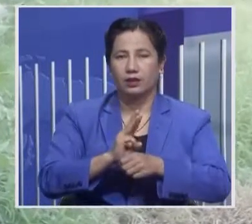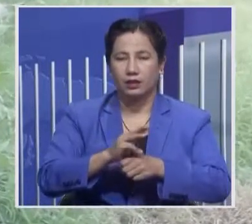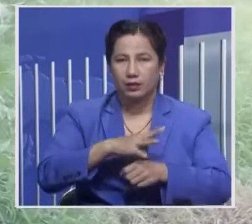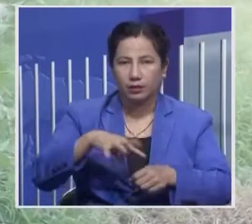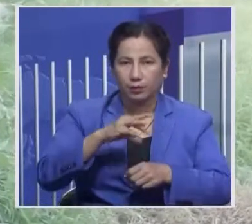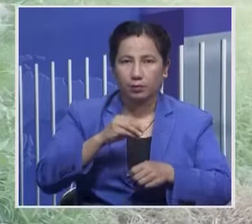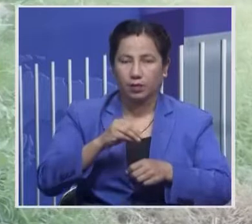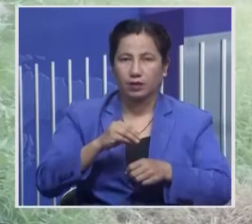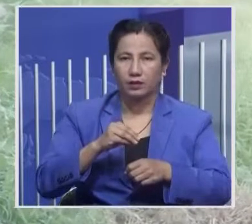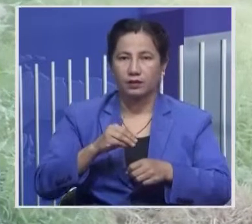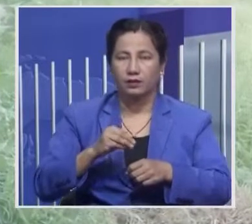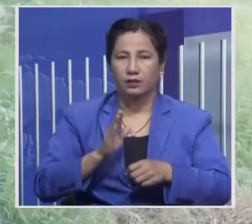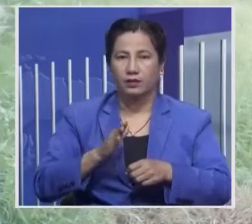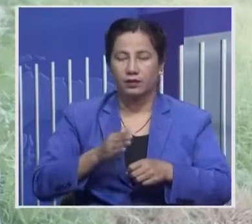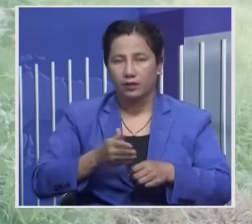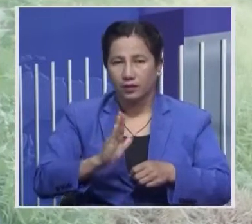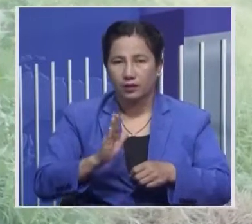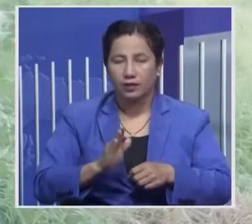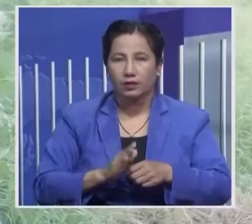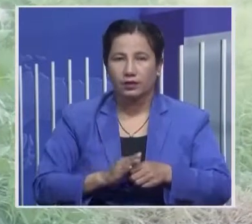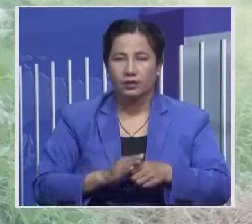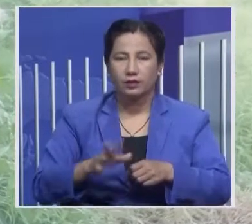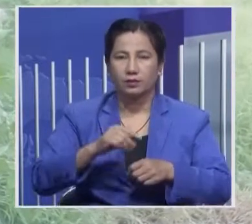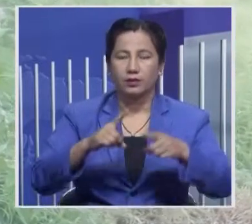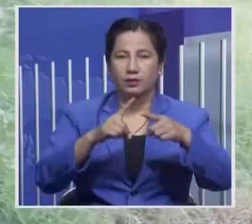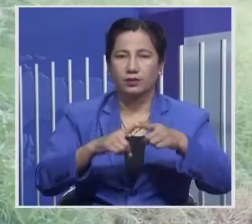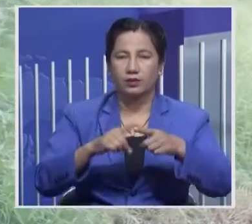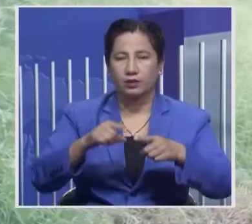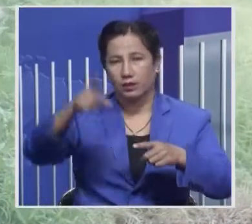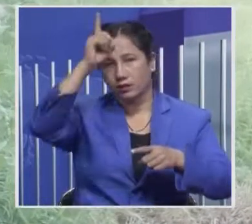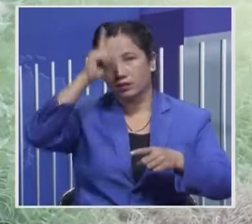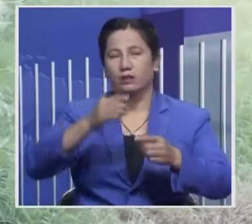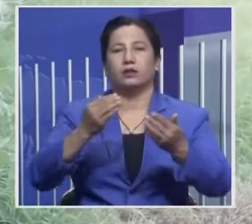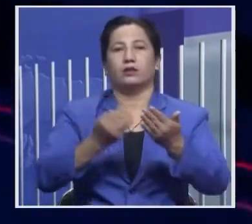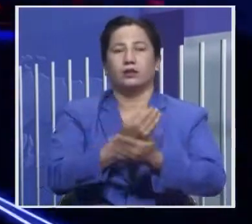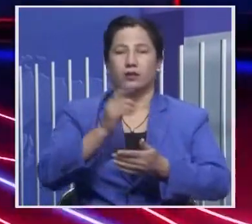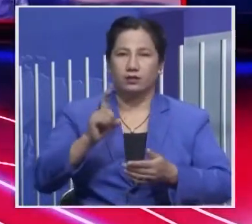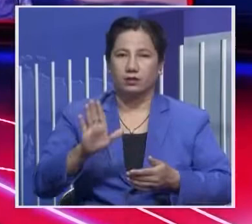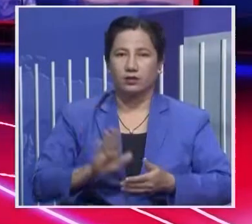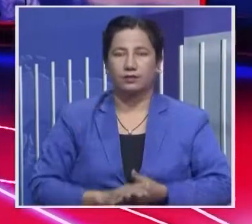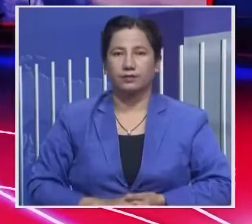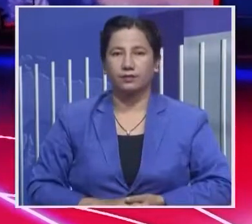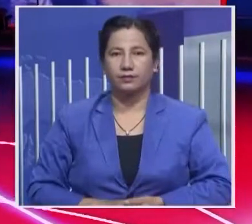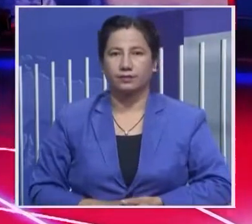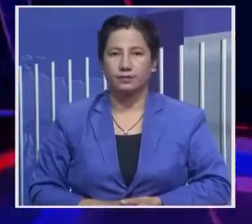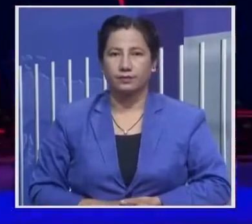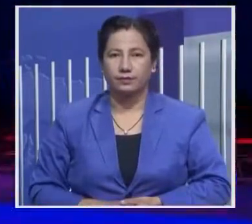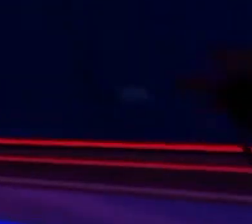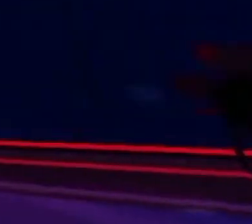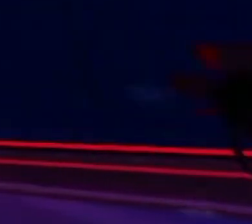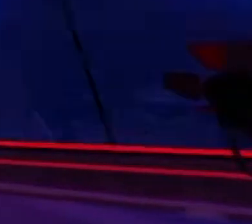के ले जाके संगे जोड़ के तब मात्र संस्कृति हम जिन बचाई सीख जाए।